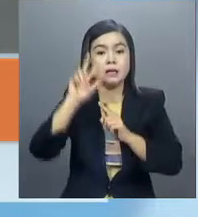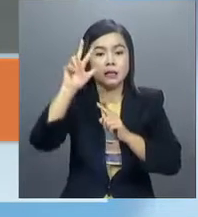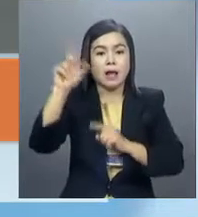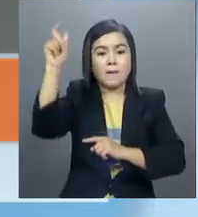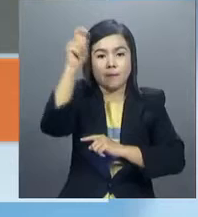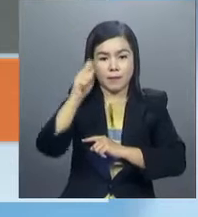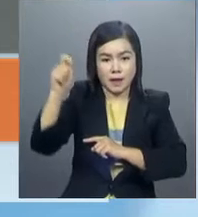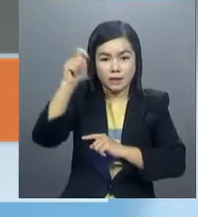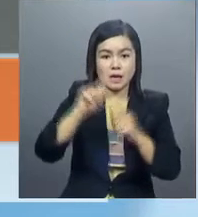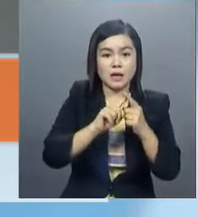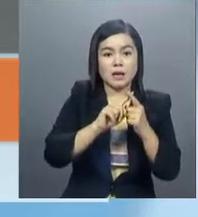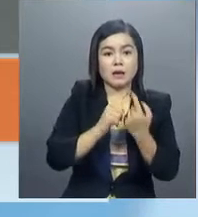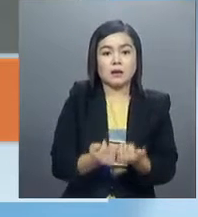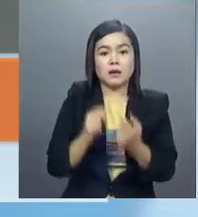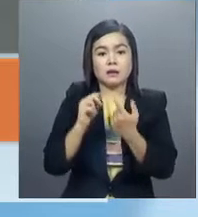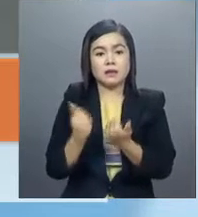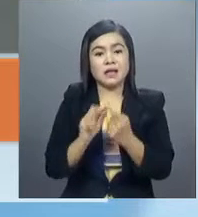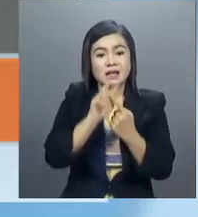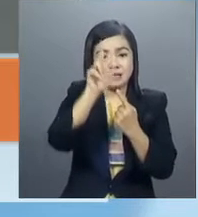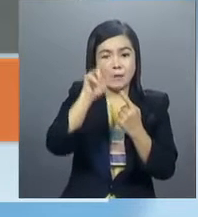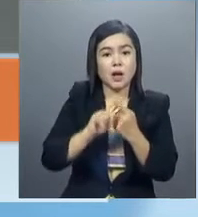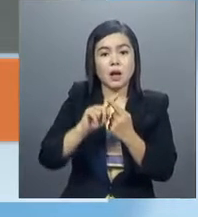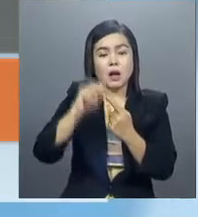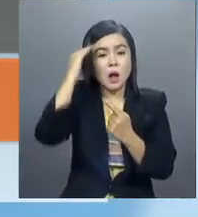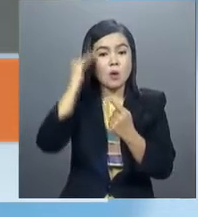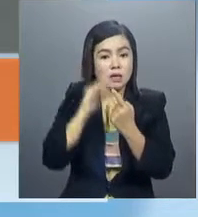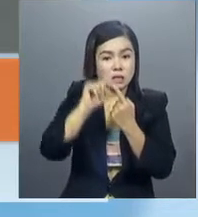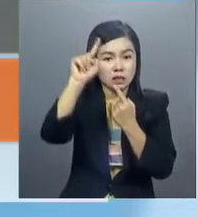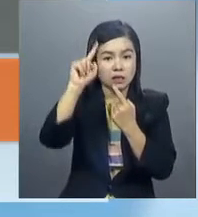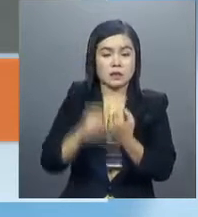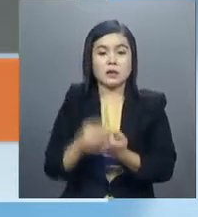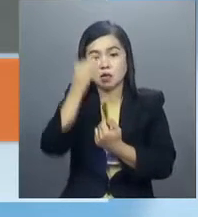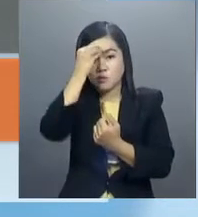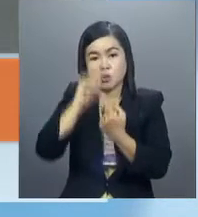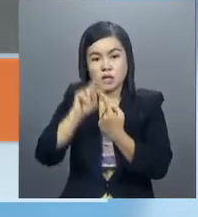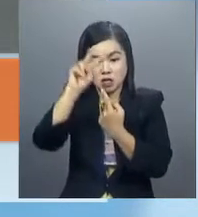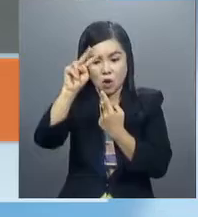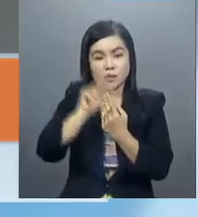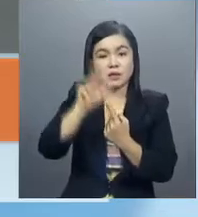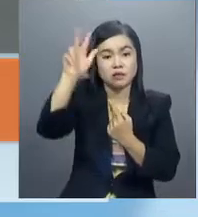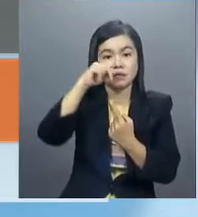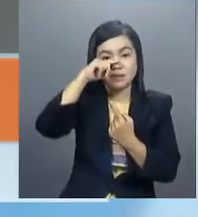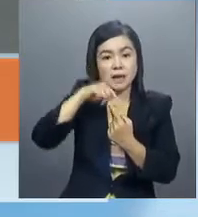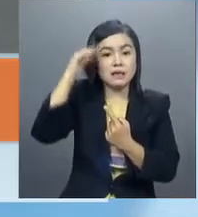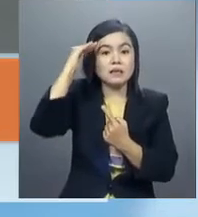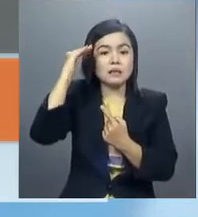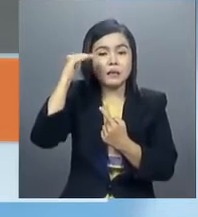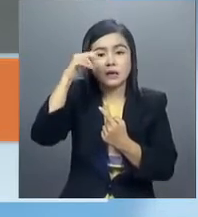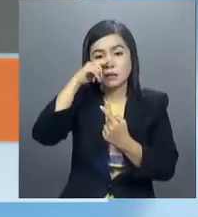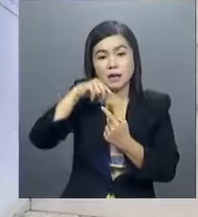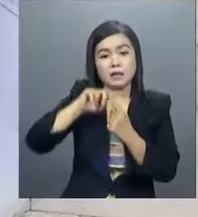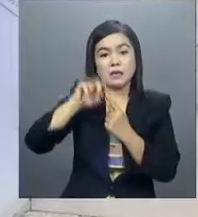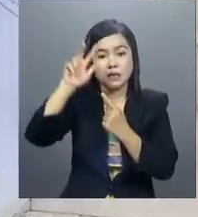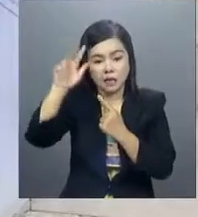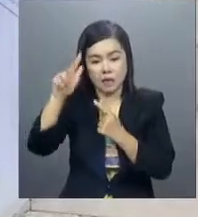องจากเกาหลีและญี่ปุ่นการใช้บริการที่เพิ่มขึ้นทำให้เกิดการร้องเรียนการซื้อขายสินค้าออนไลน์ตามมาด้ว